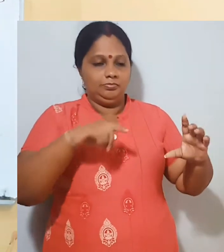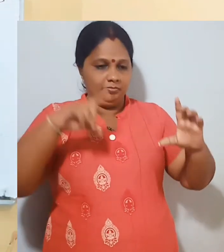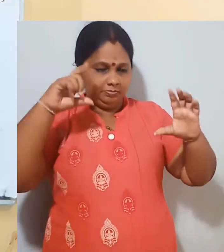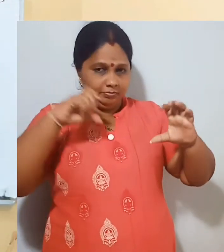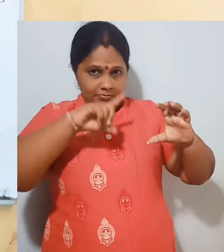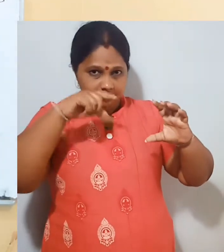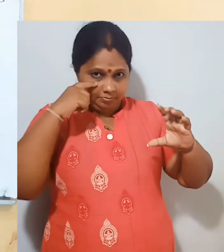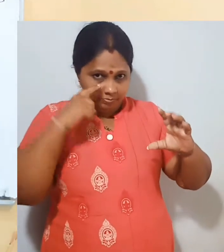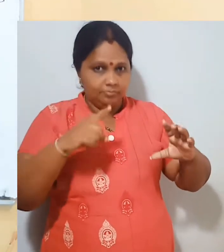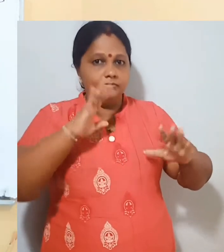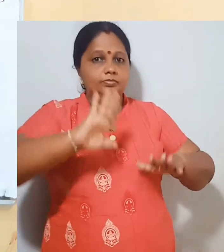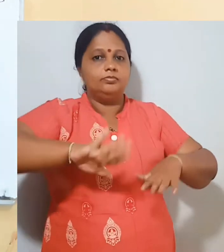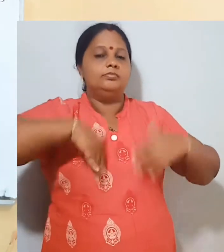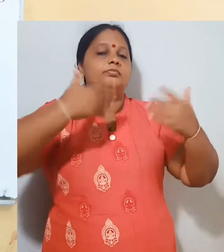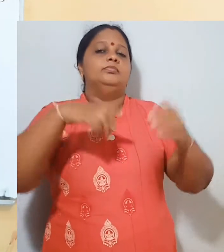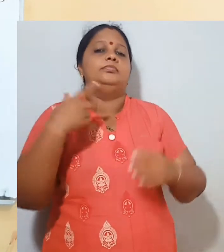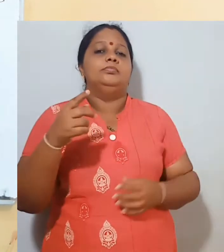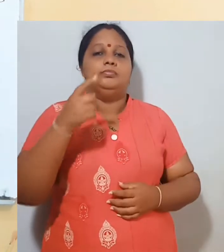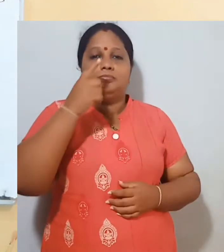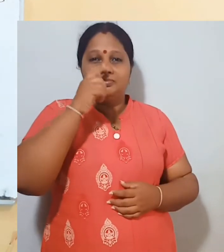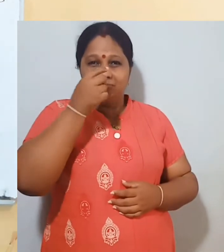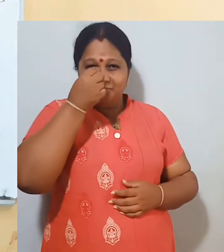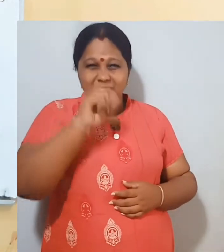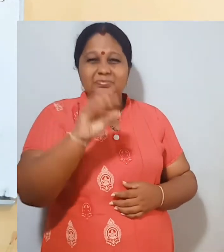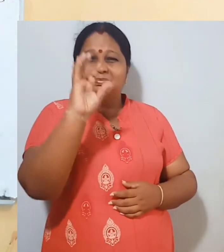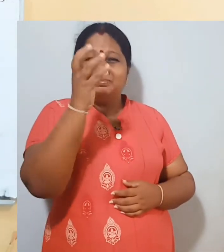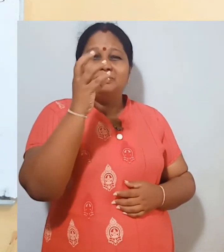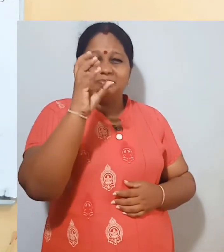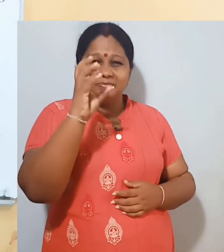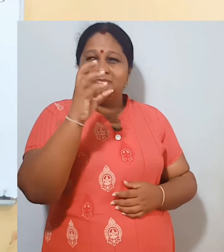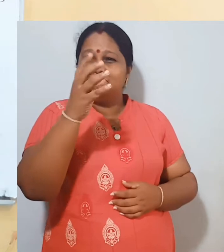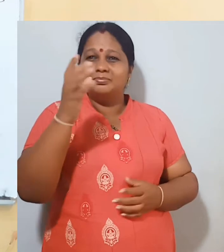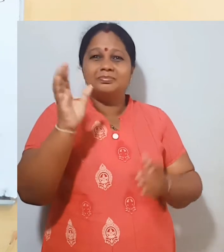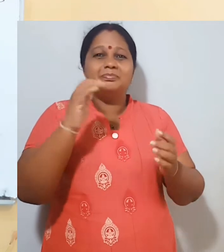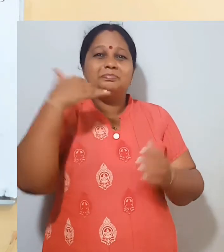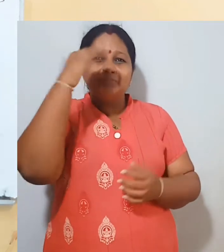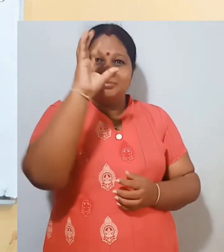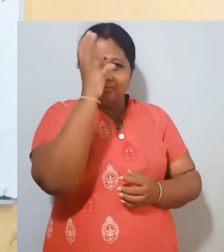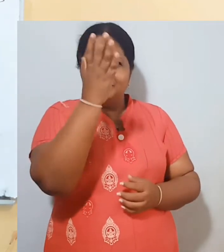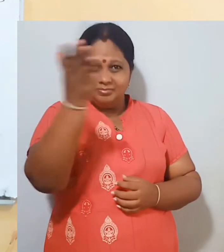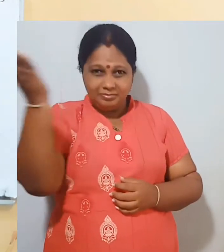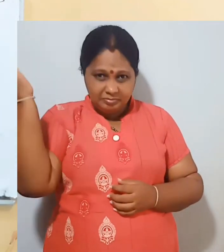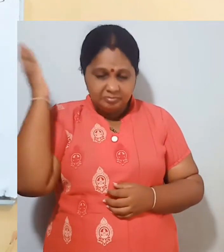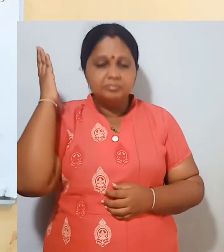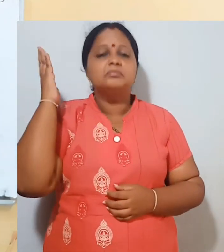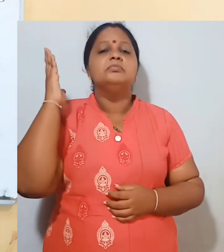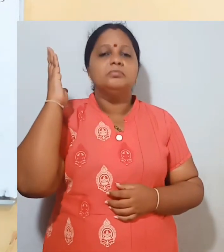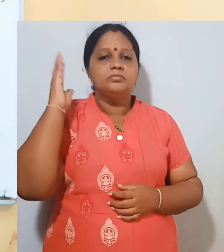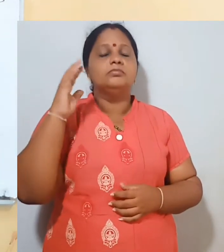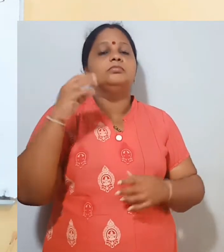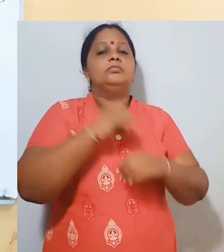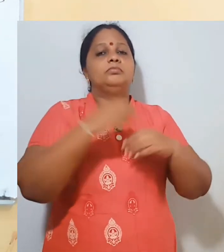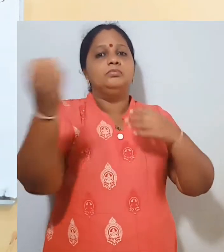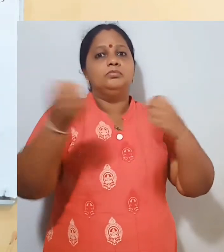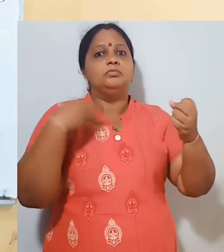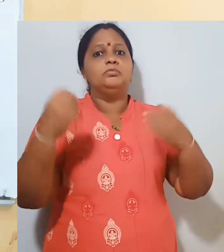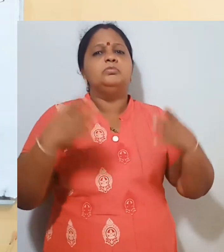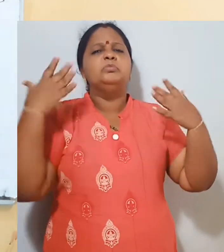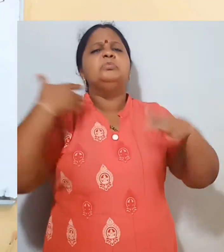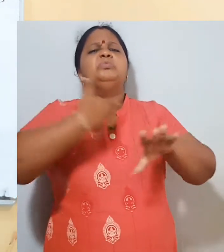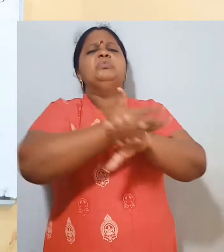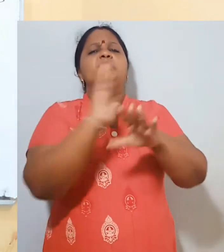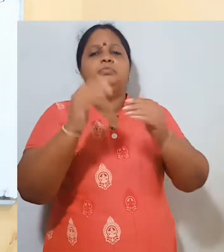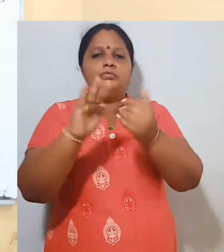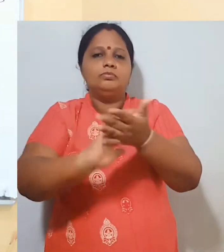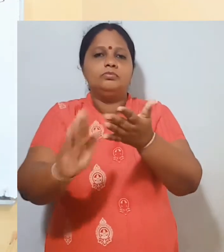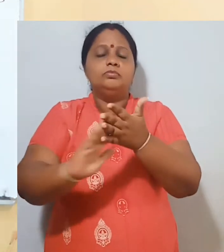கூட செய்வோம், ரைட். அப்போ அலரிக்கொட்டை, நச்சுக்காய் இதுகள் எல்லாம் வந்து கூடுதலாக நாங்கள் ஹாஸ்பிட்டலில் பேஷண்ட் இழக்க வேண்டி வாரம் லேட் ஆகி வரத்தாங்க,